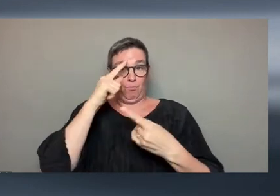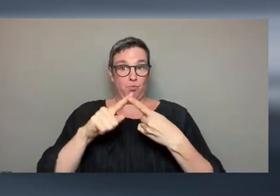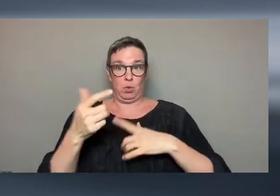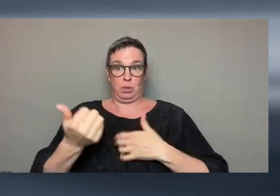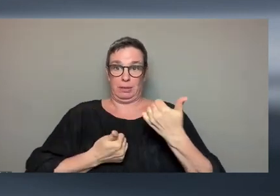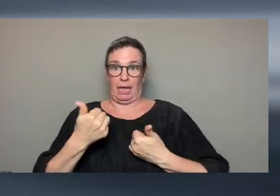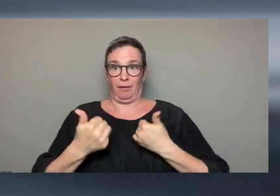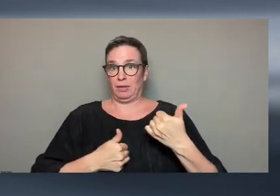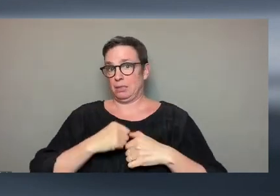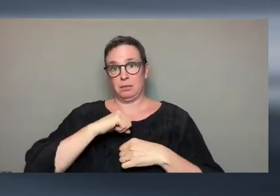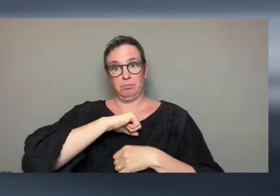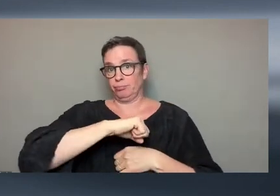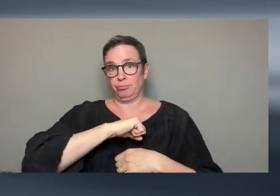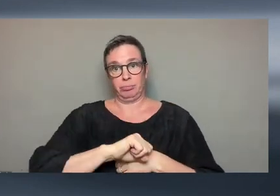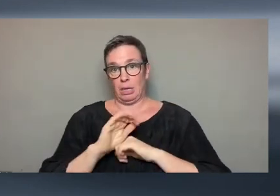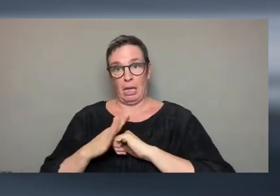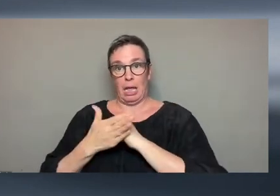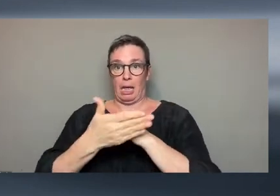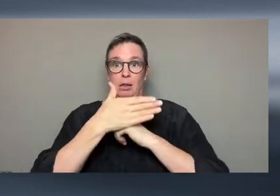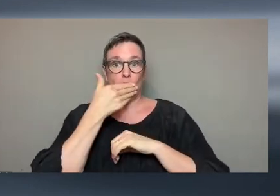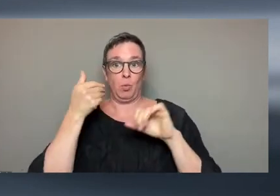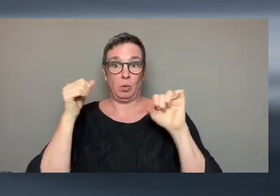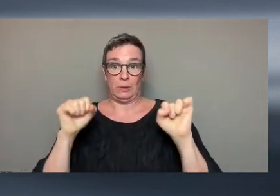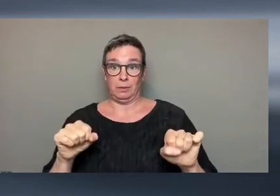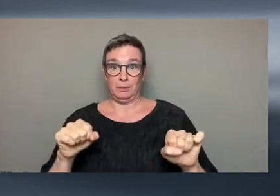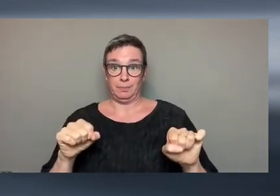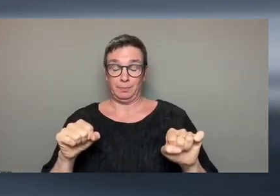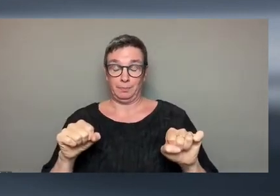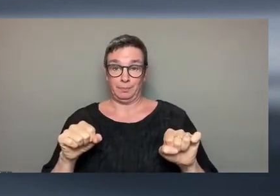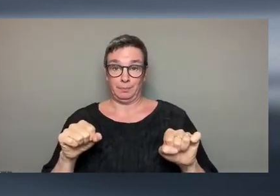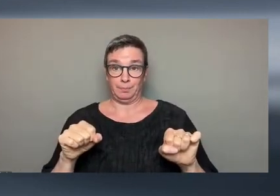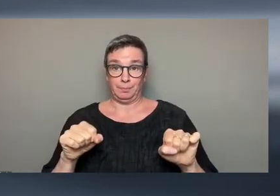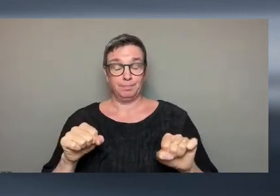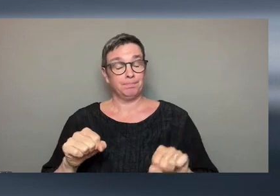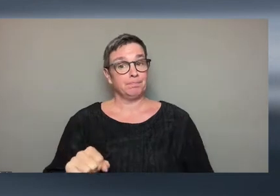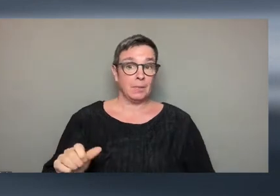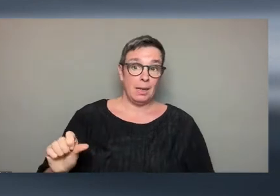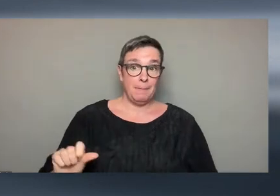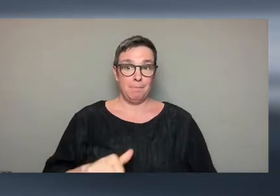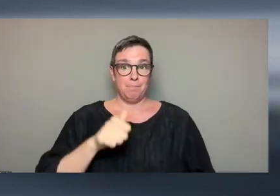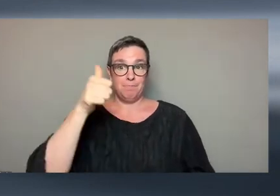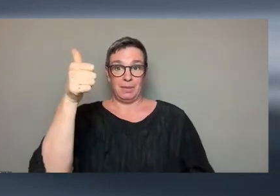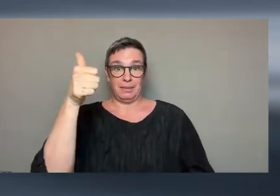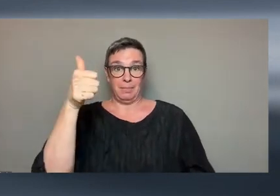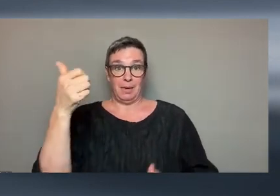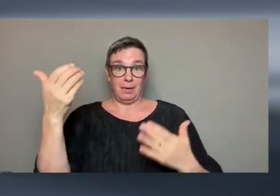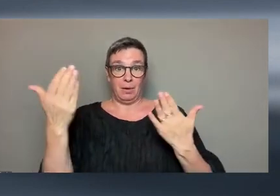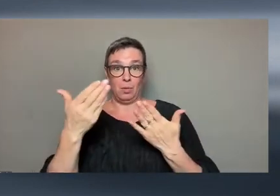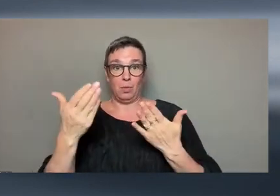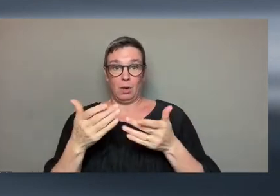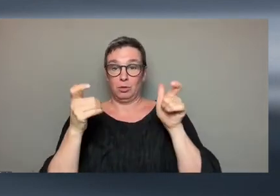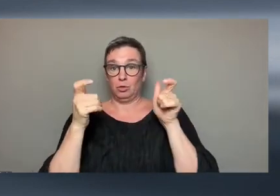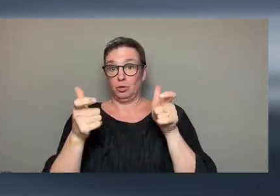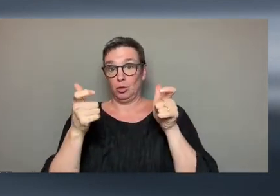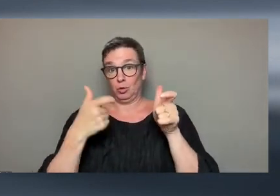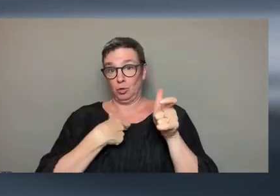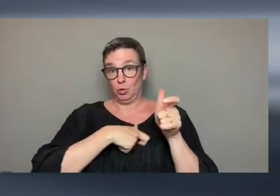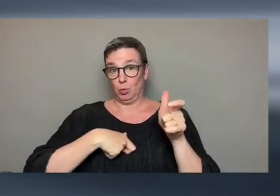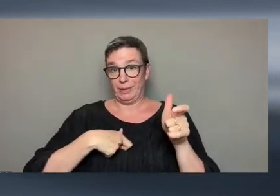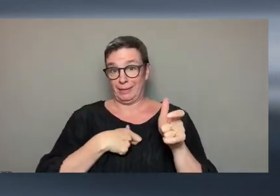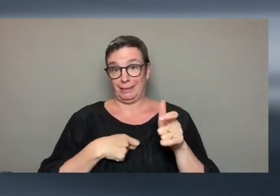mieux. Mais surtout, nous avons la chance en Suisse d'avoir beaucoup de